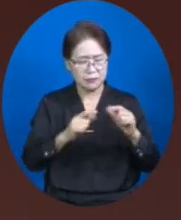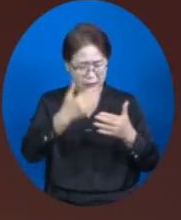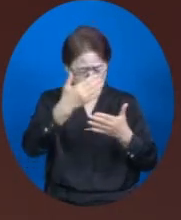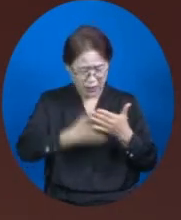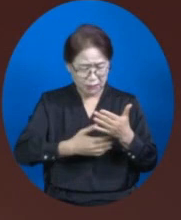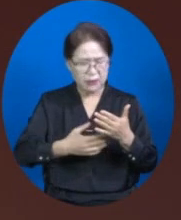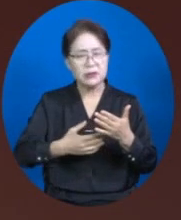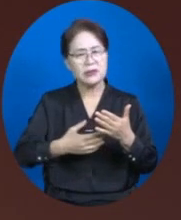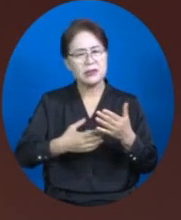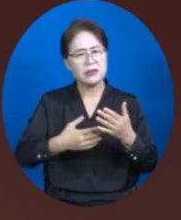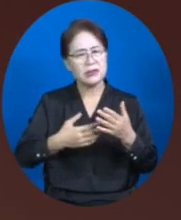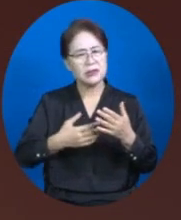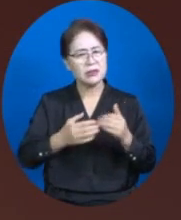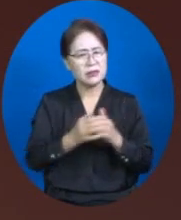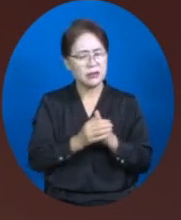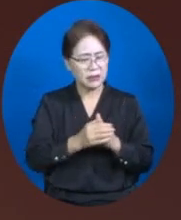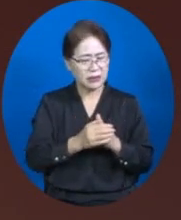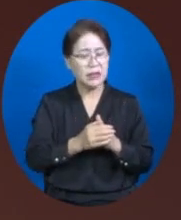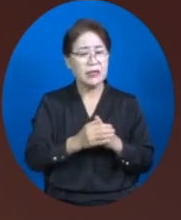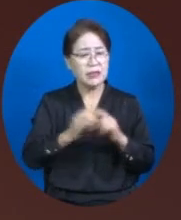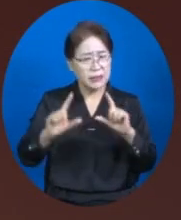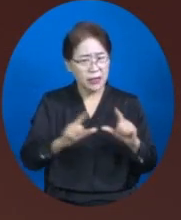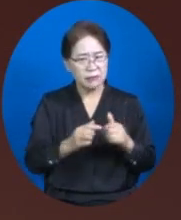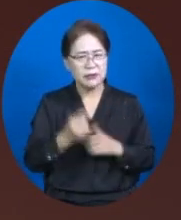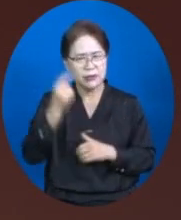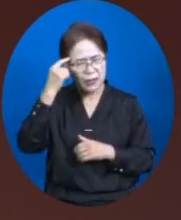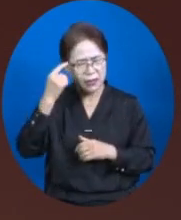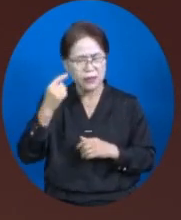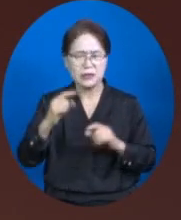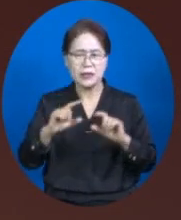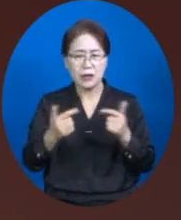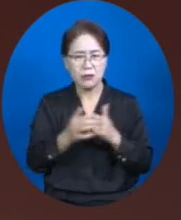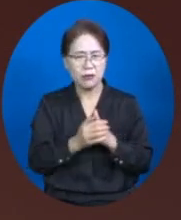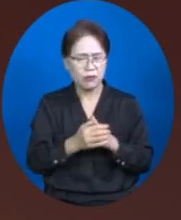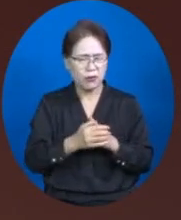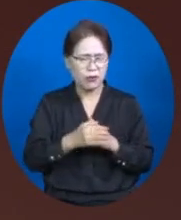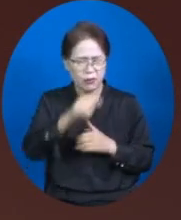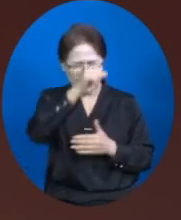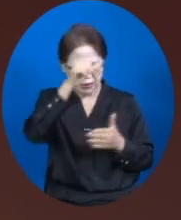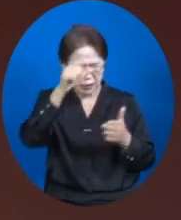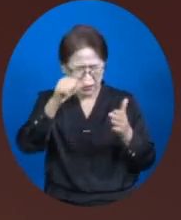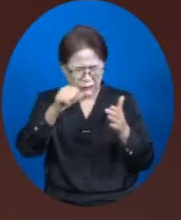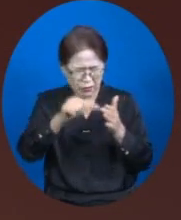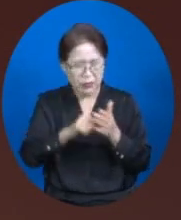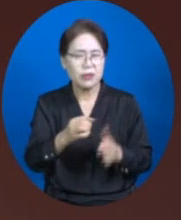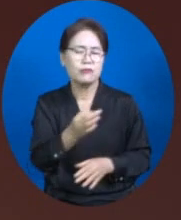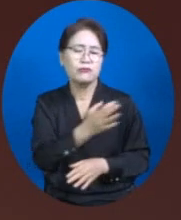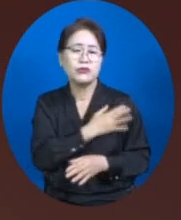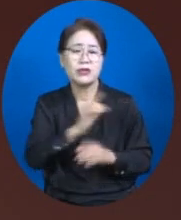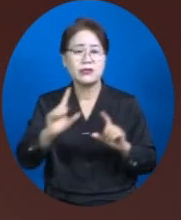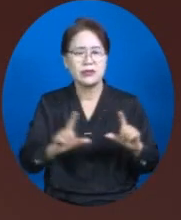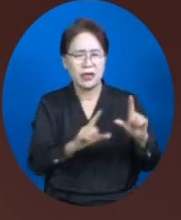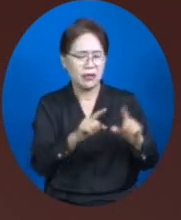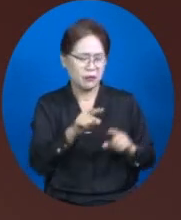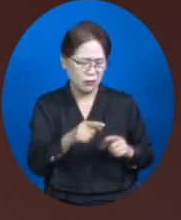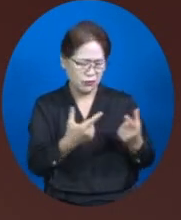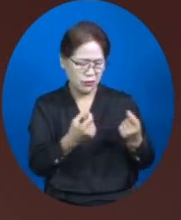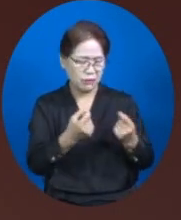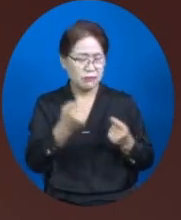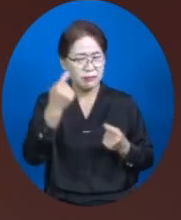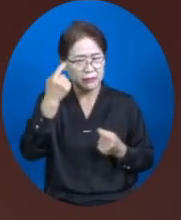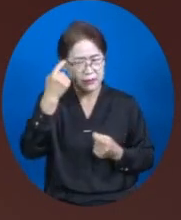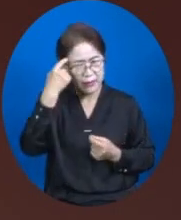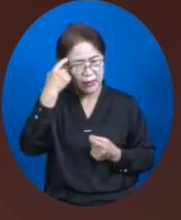날들을 계수하지 않고 평생을 부자로 살 것처럼 생각하며 어리석은 자로 살아가는 사람들이